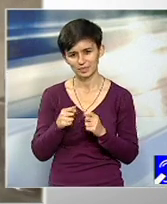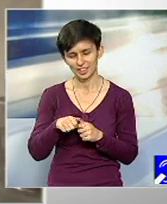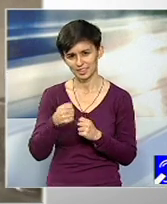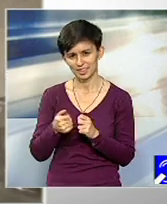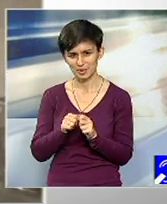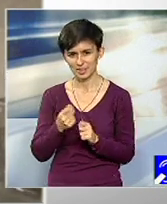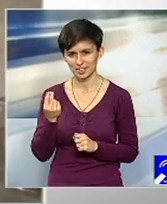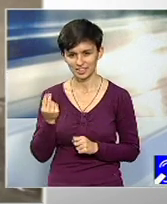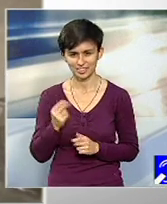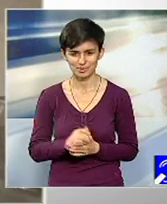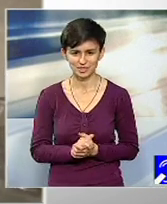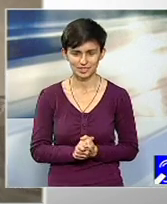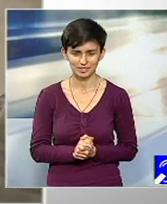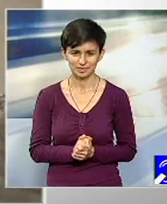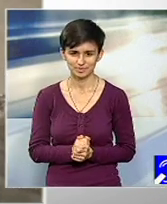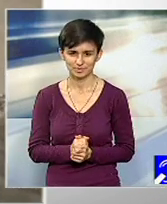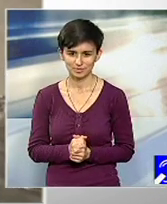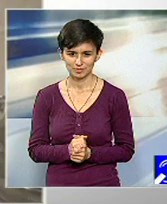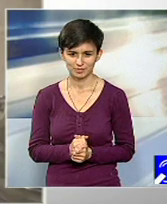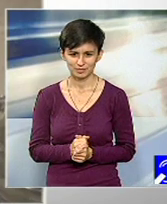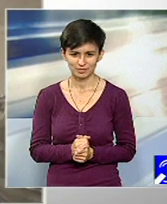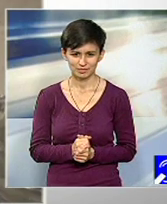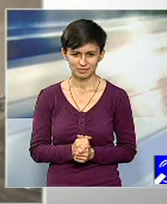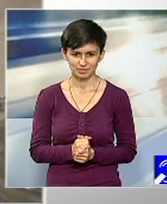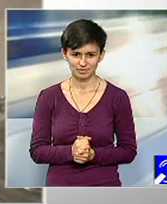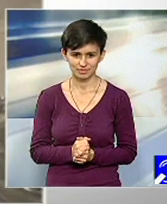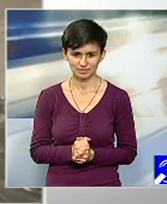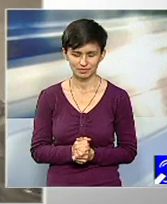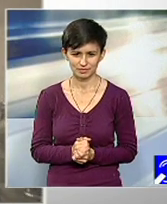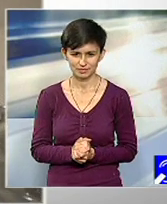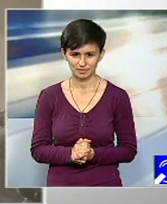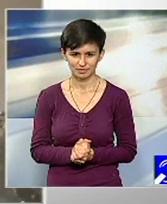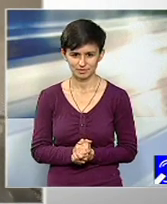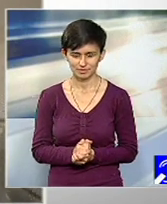Foarte bun. Bananele sunt coapte. Asta vă pot spune sigur.